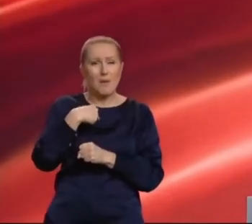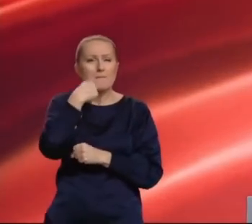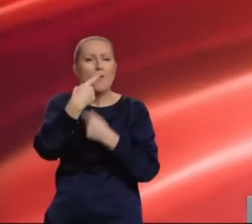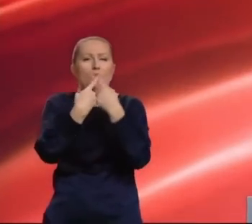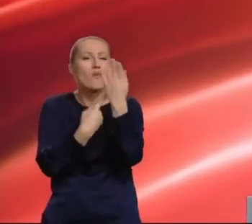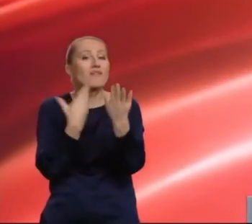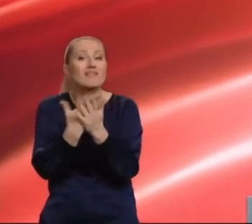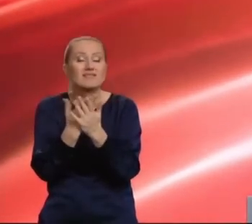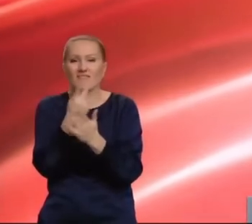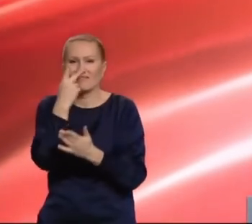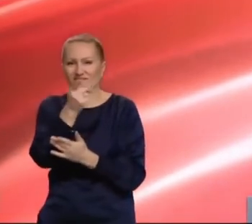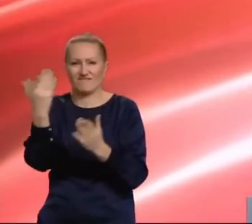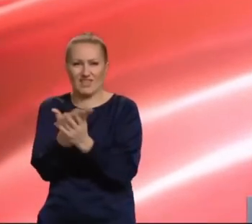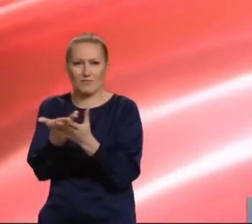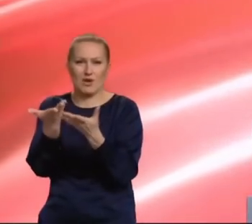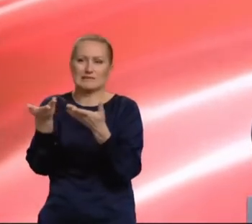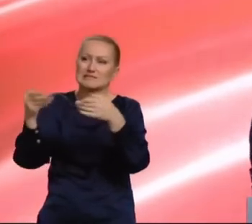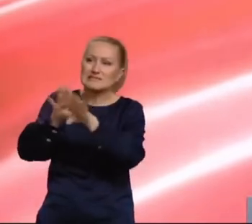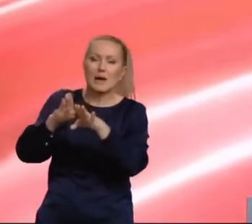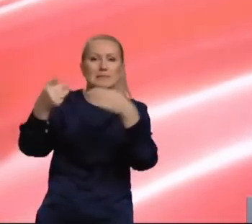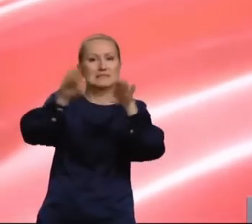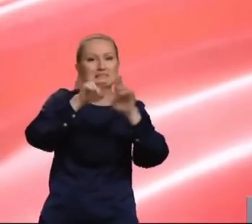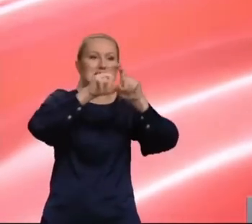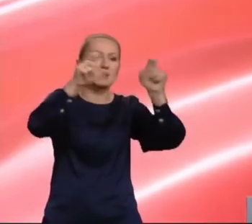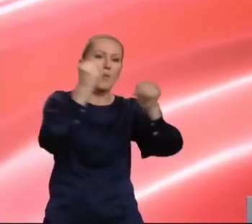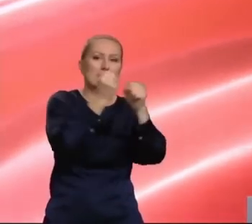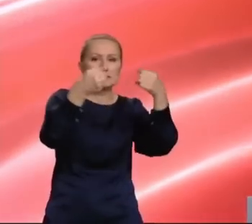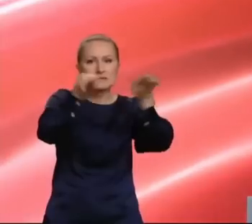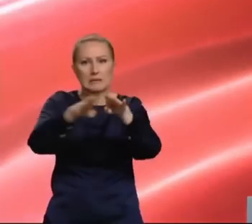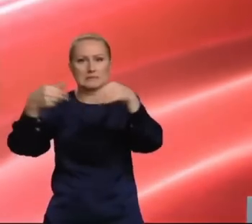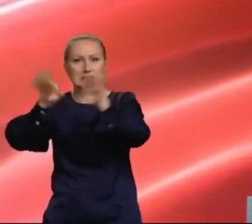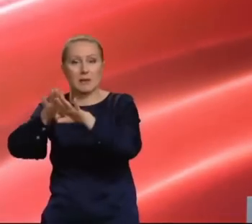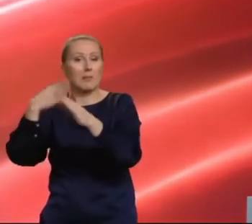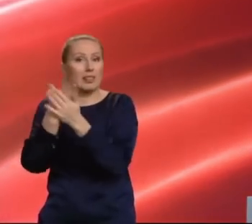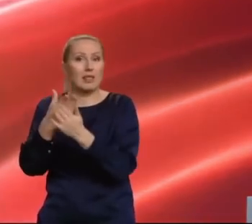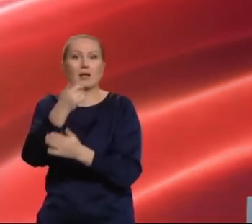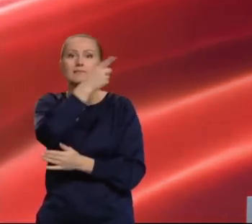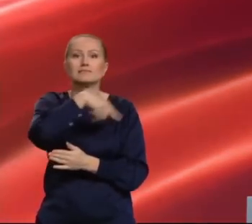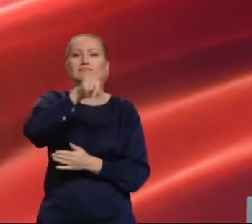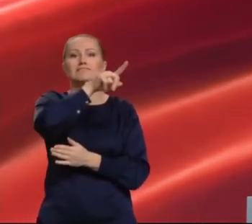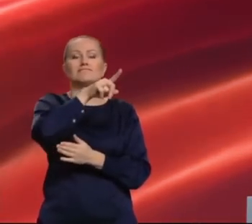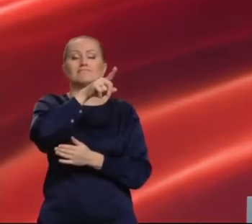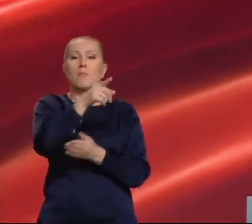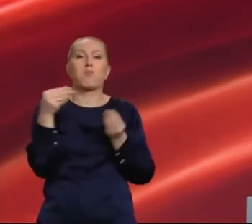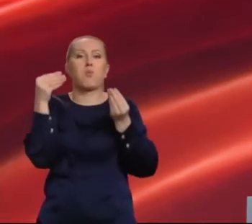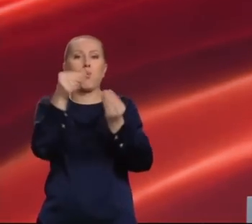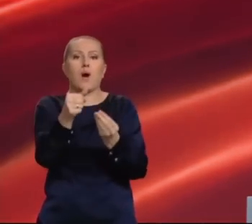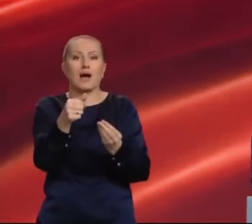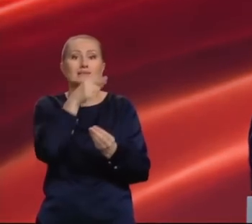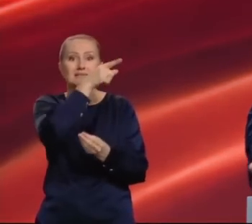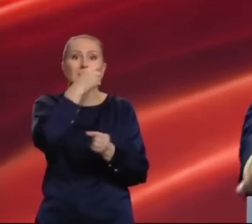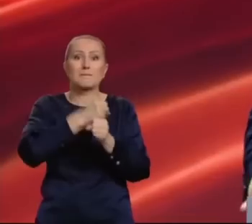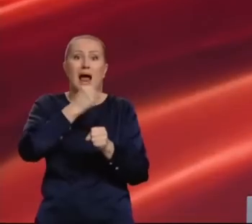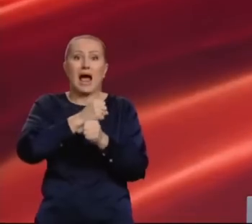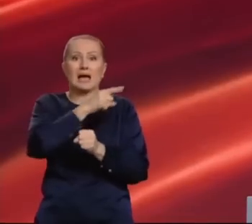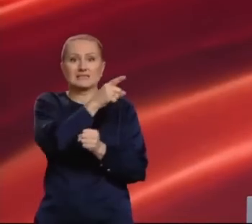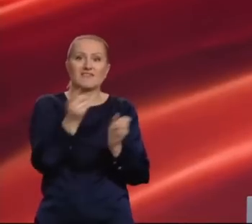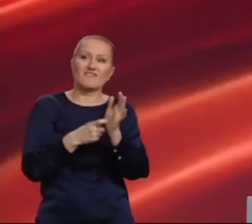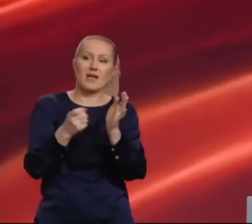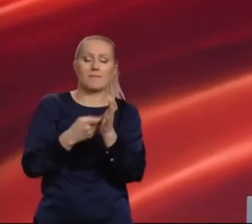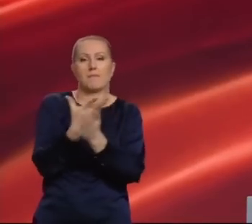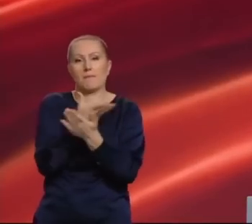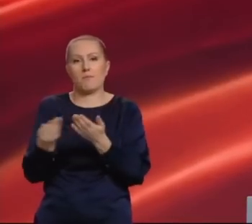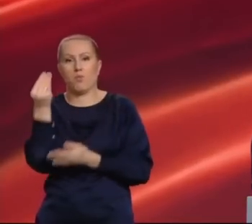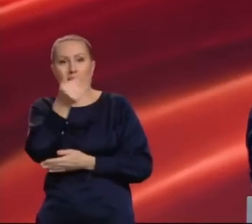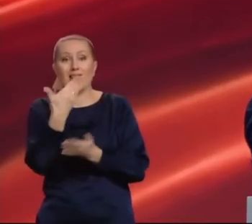co ja zamykają swoje zakłady, dlatego, że jest ogromna presja płacowa od pracowników. Dlatego proponujemy